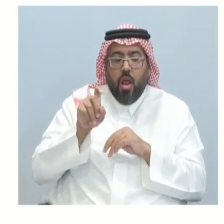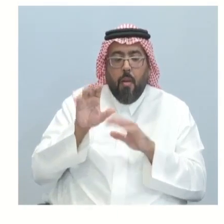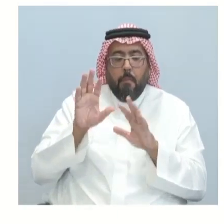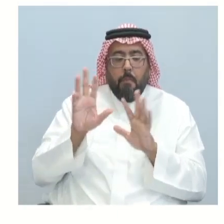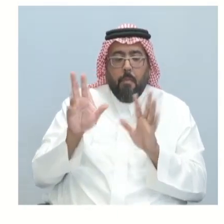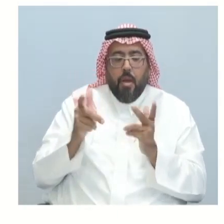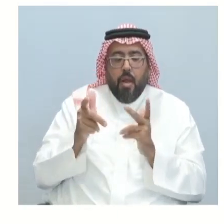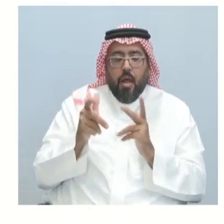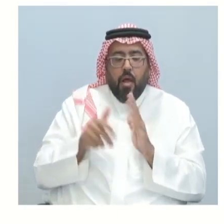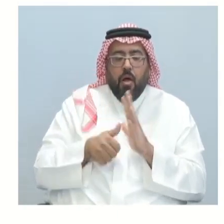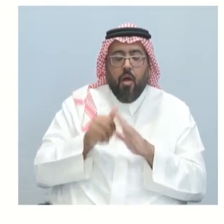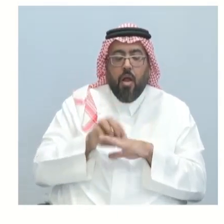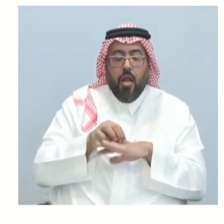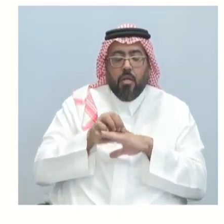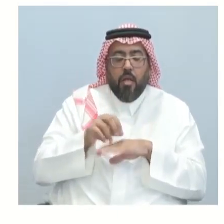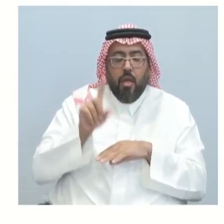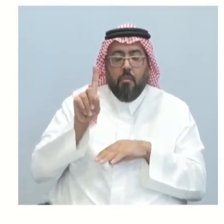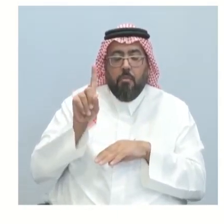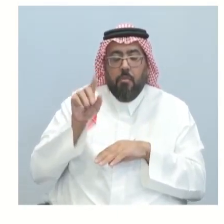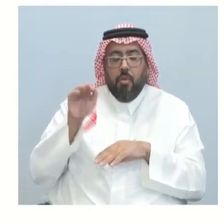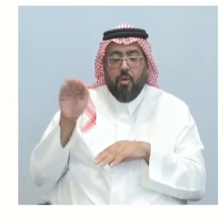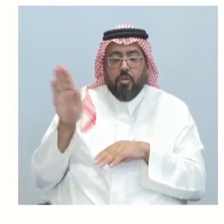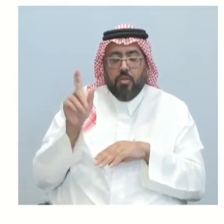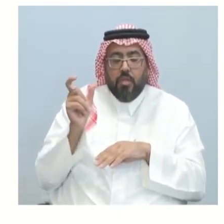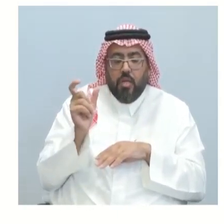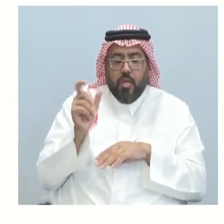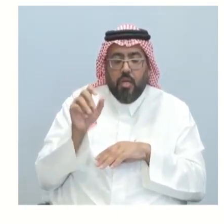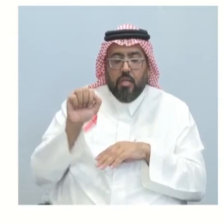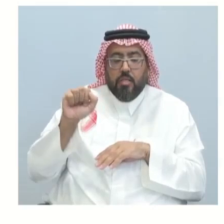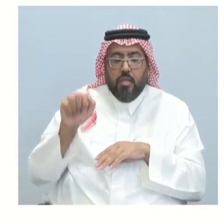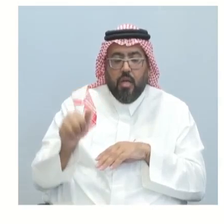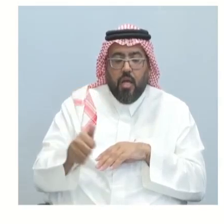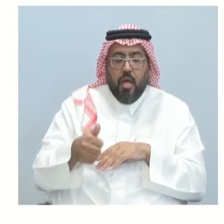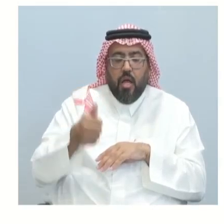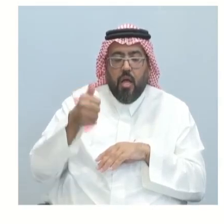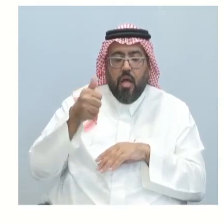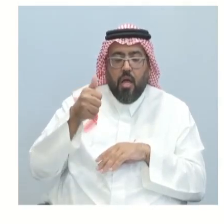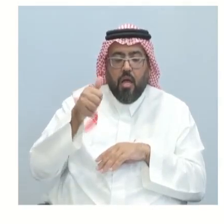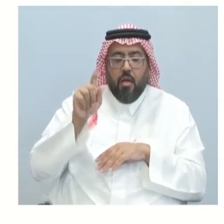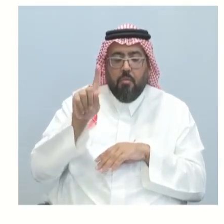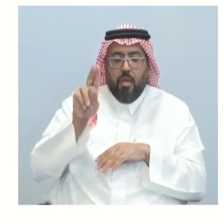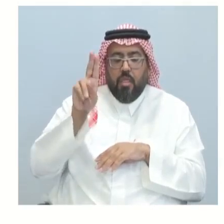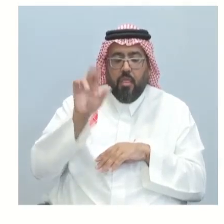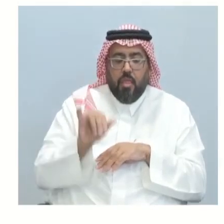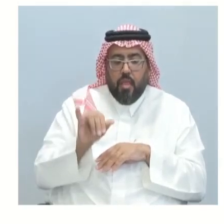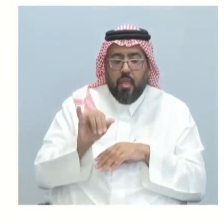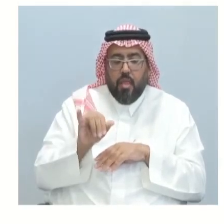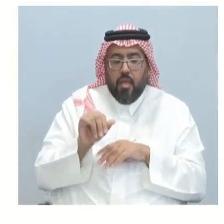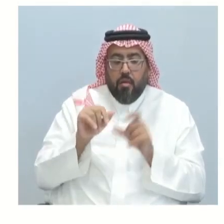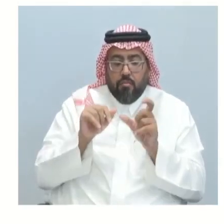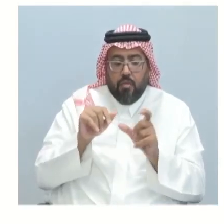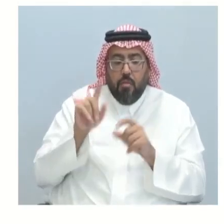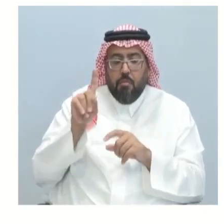سائلا من احق الناس بحسن صحابتي لاحظوا هذه الكلمه بحسن ص